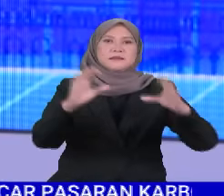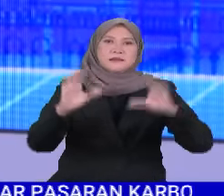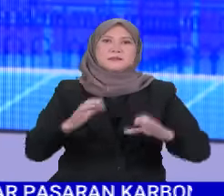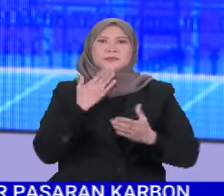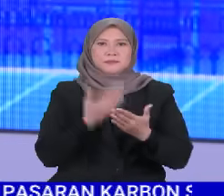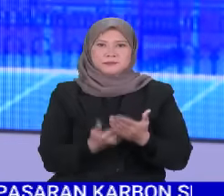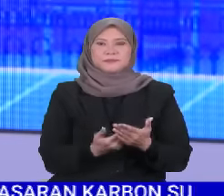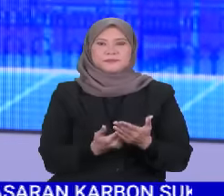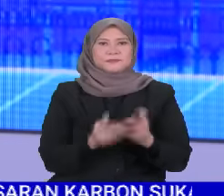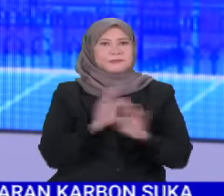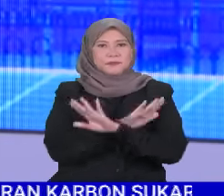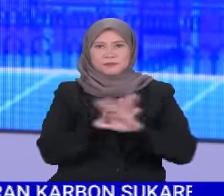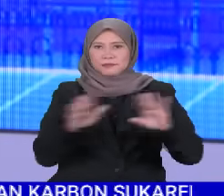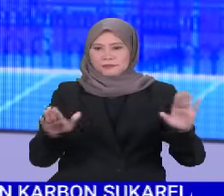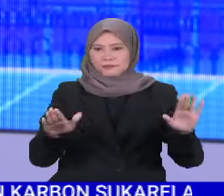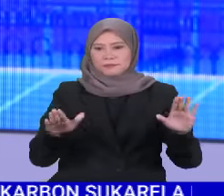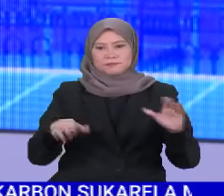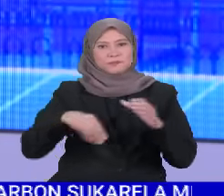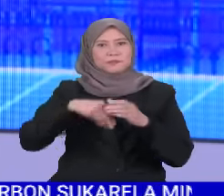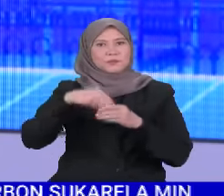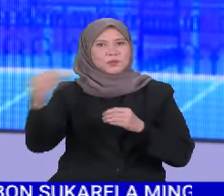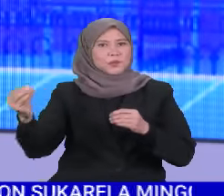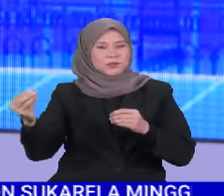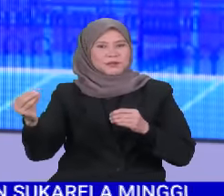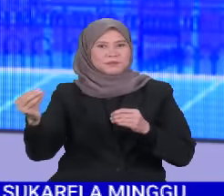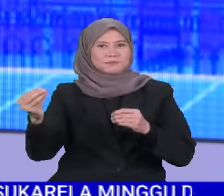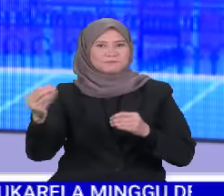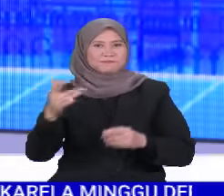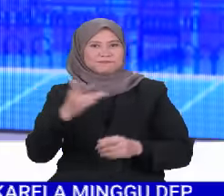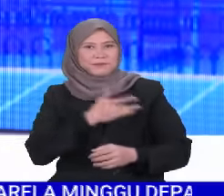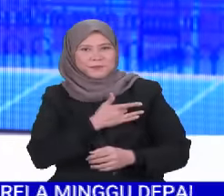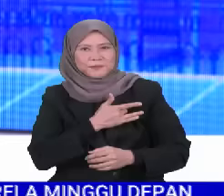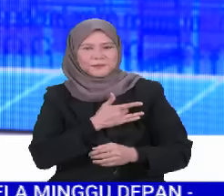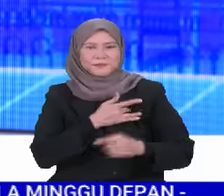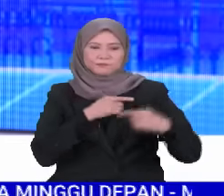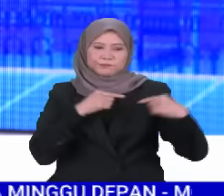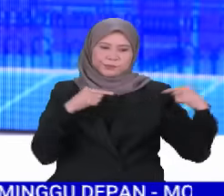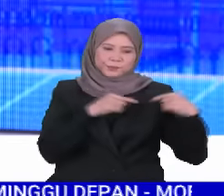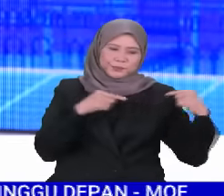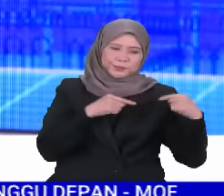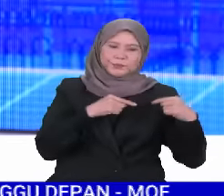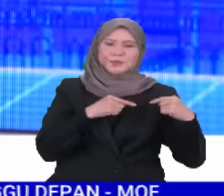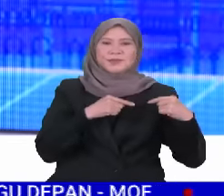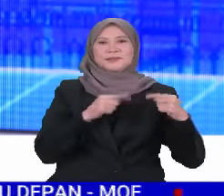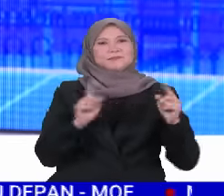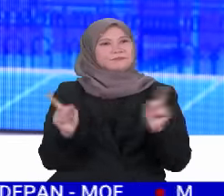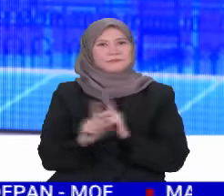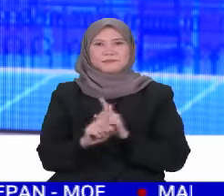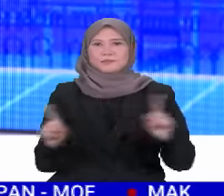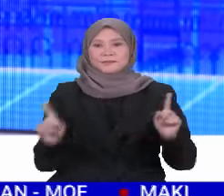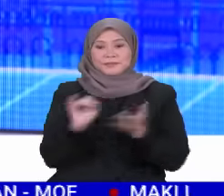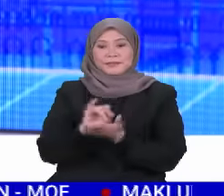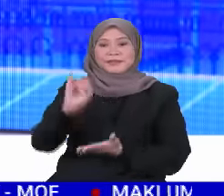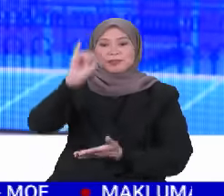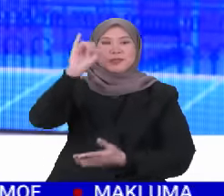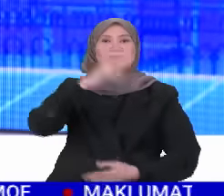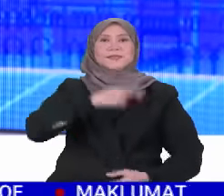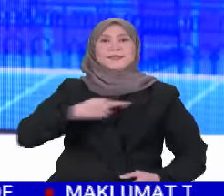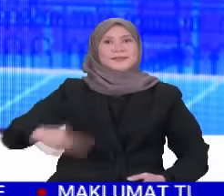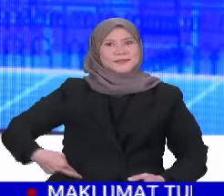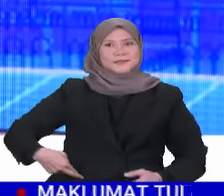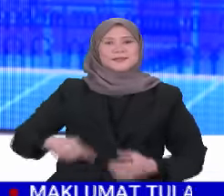ini termasuk tidak mengeluarkan seorang kenyataan yang menyentuh sensitivity dan mengguris hati pada pihak khususnya institusi di